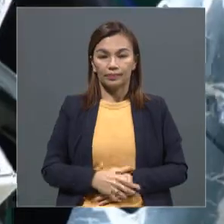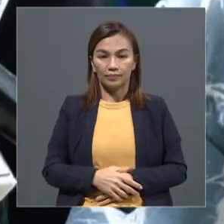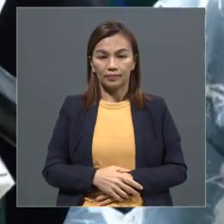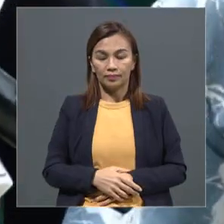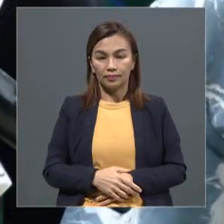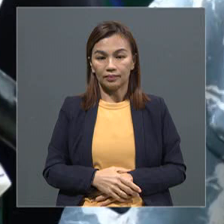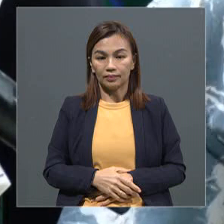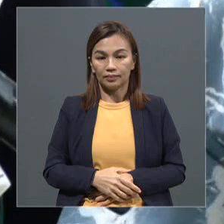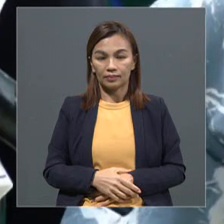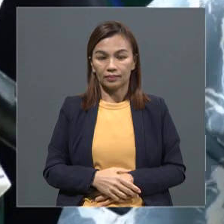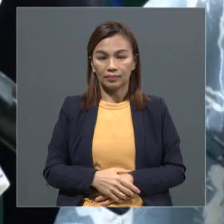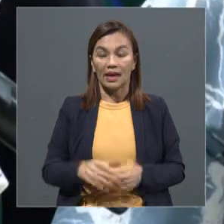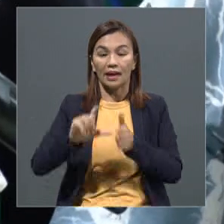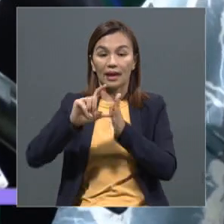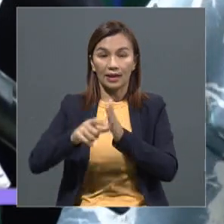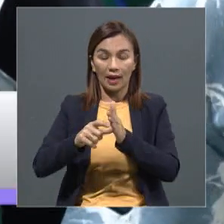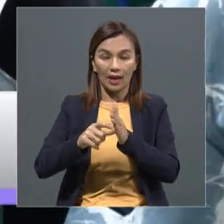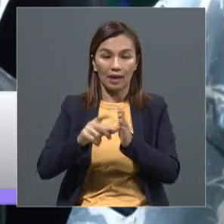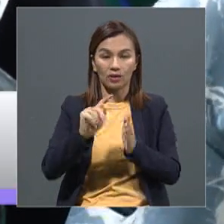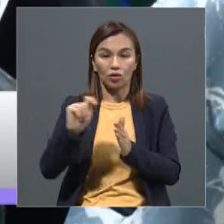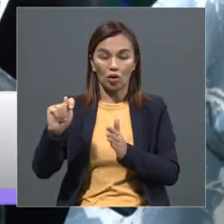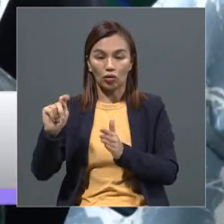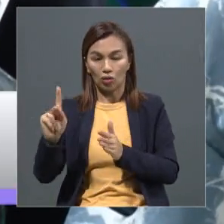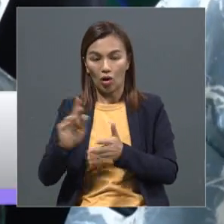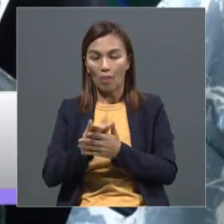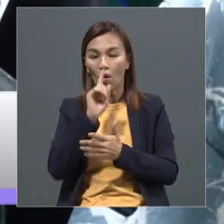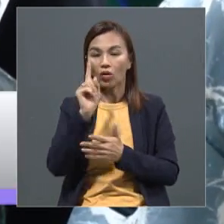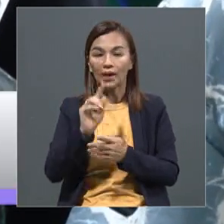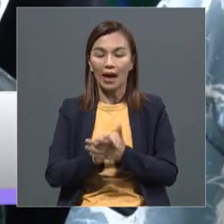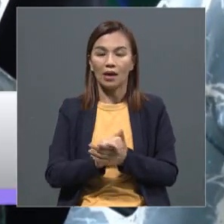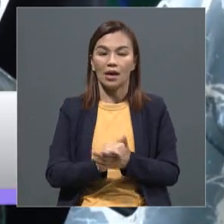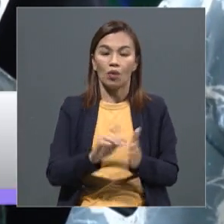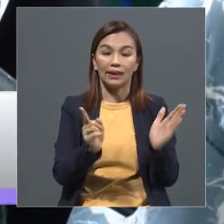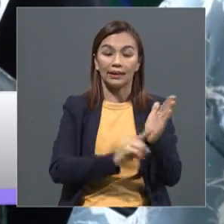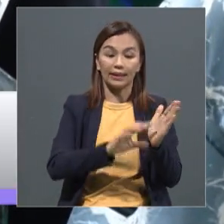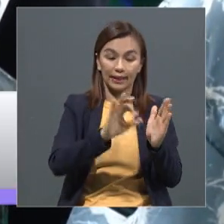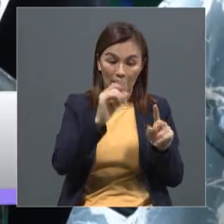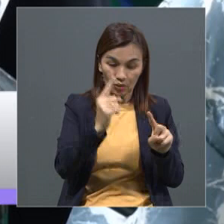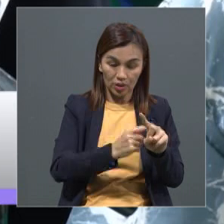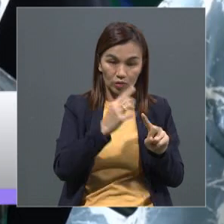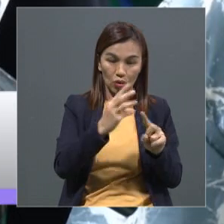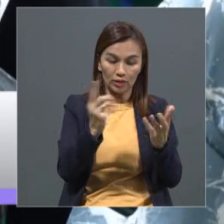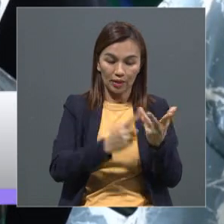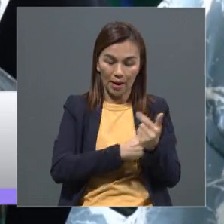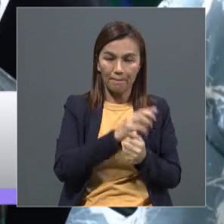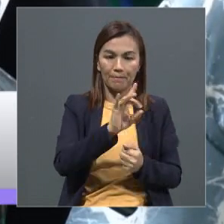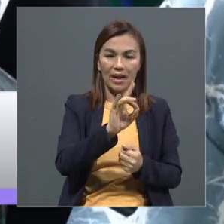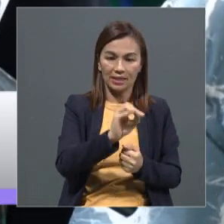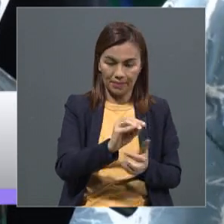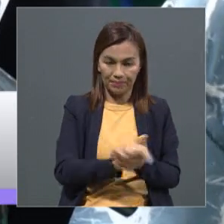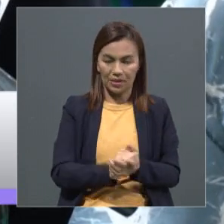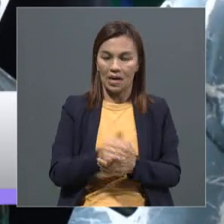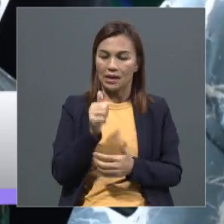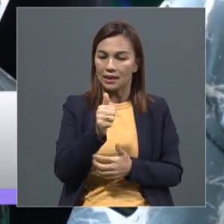ครับในวันที่ 9เ่ะนับได้ 80แล้วก็บัตรเสียบัตรดี 80บัตร